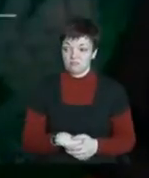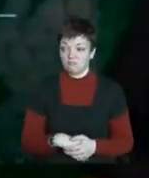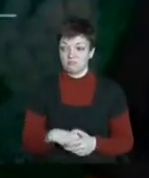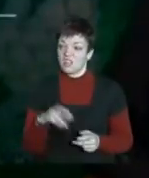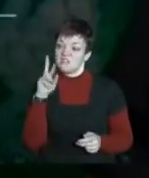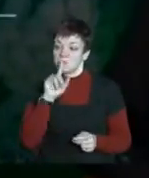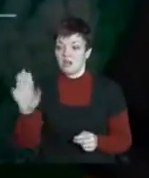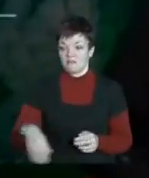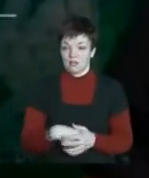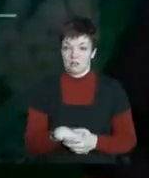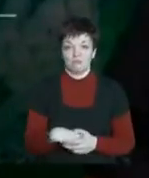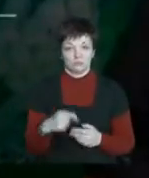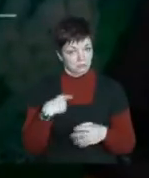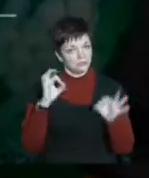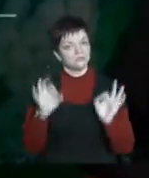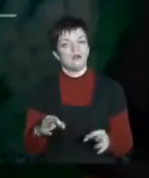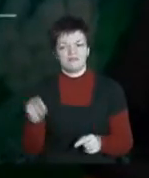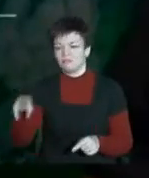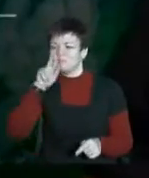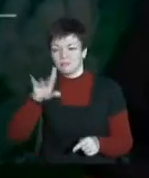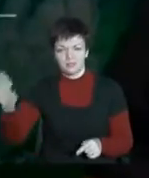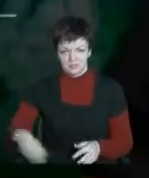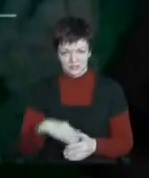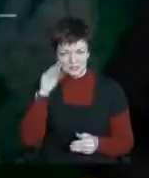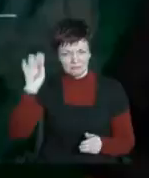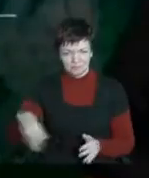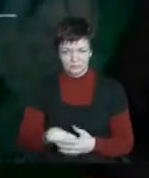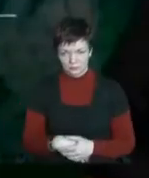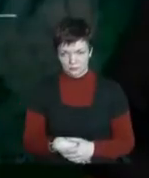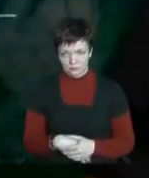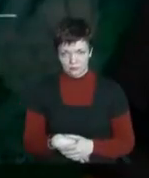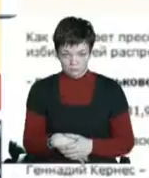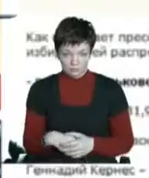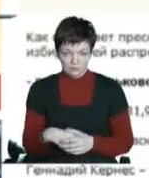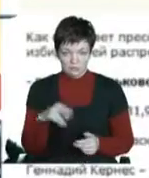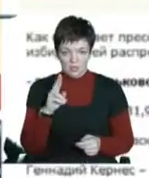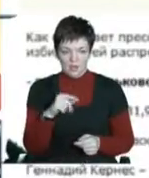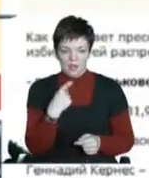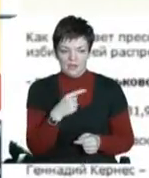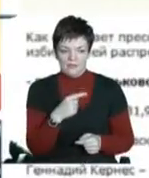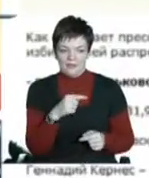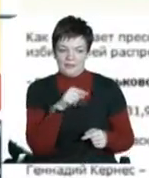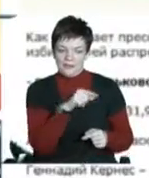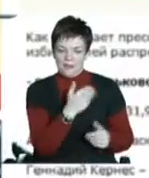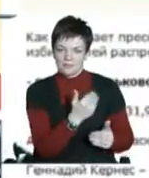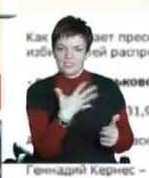есть правильные цифры. И приводит данные экзит-пола, проведенного по заказу партии регионов, где Кернес